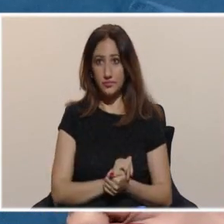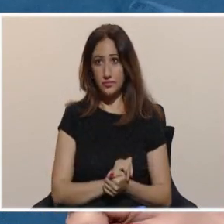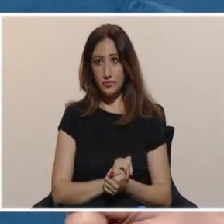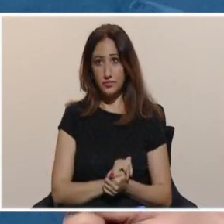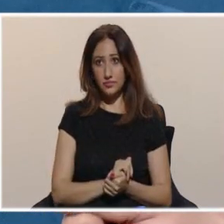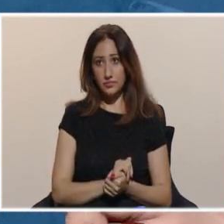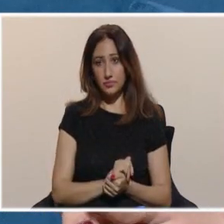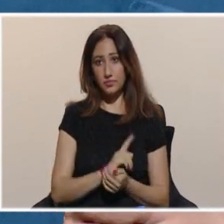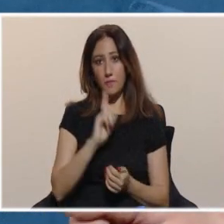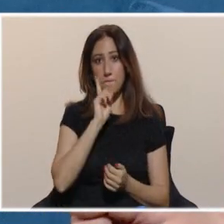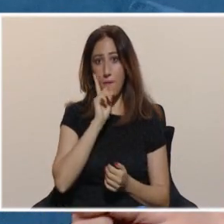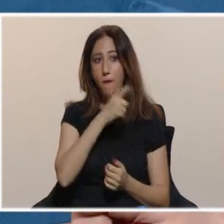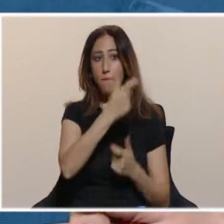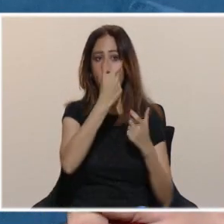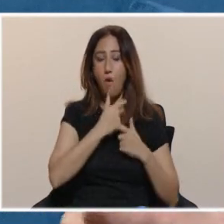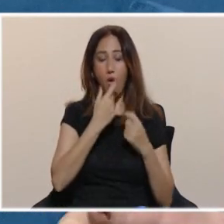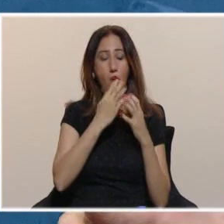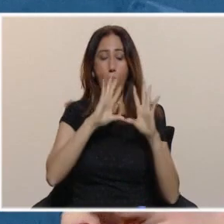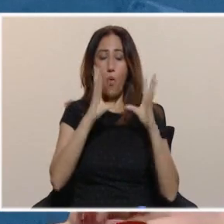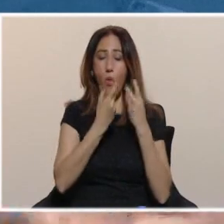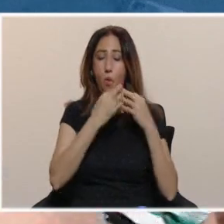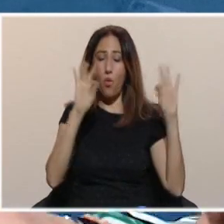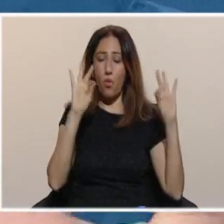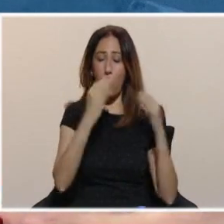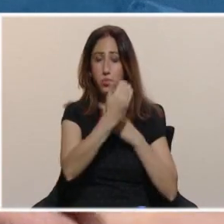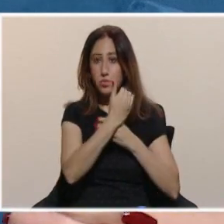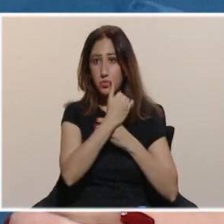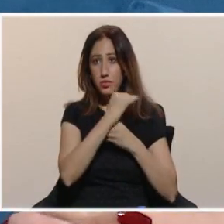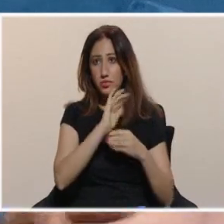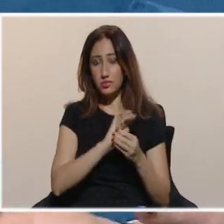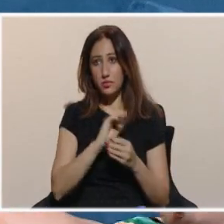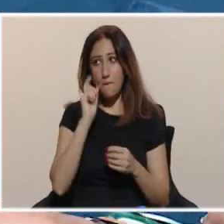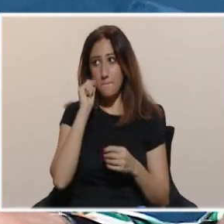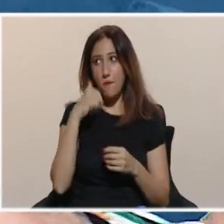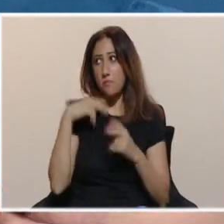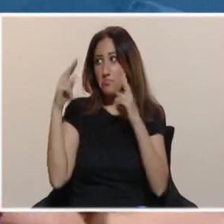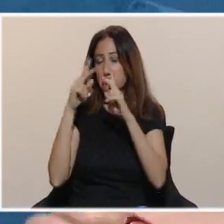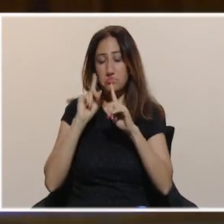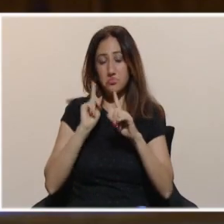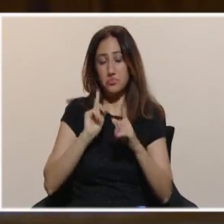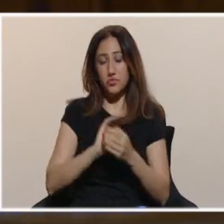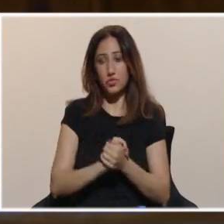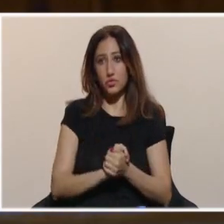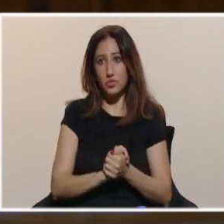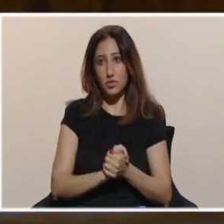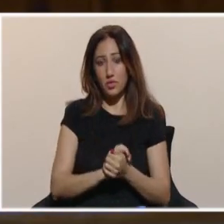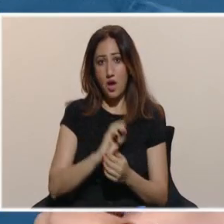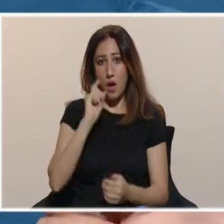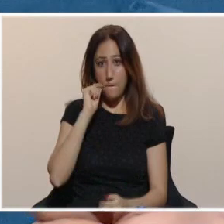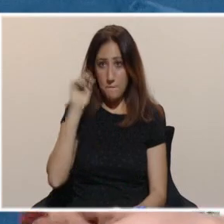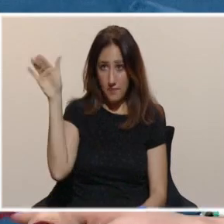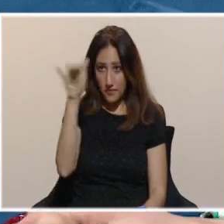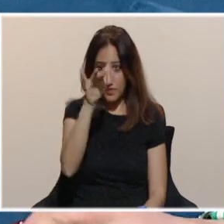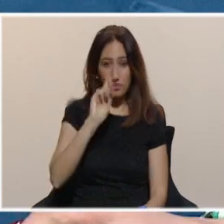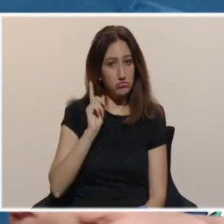يعني مامي هي يعني اللي انا اعرفها. انا بابي جالك العملية بابا سأل عليكي؟ لا لا لا